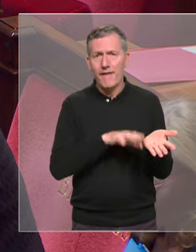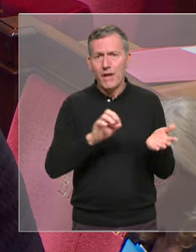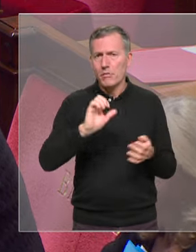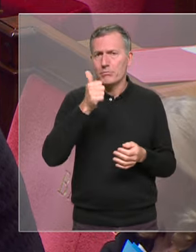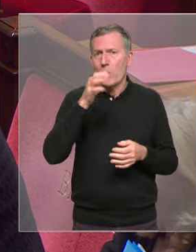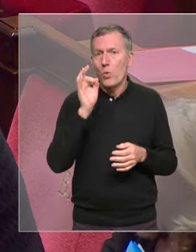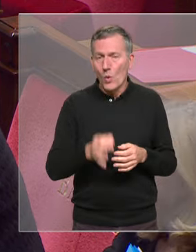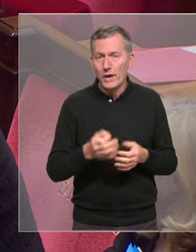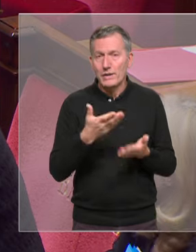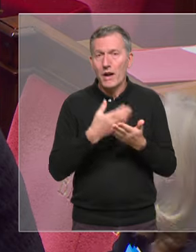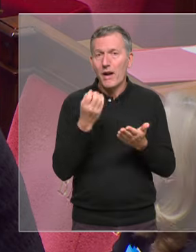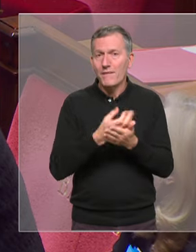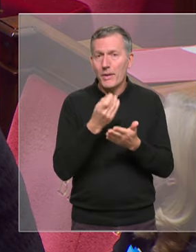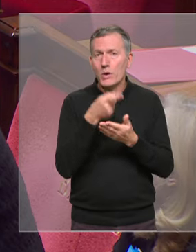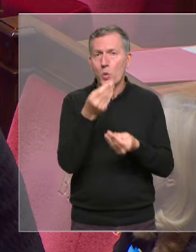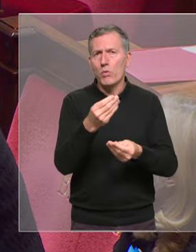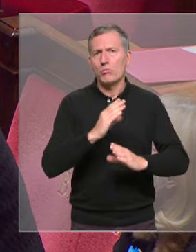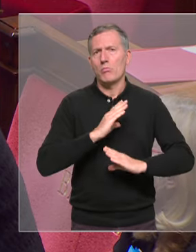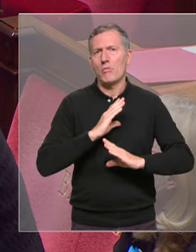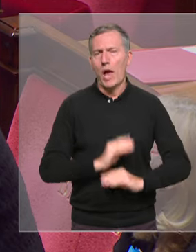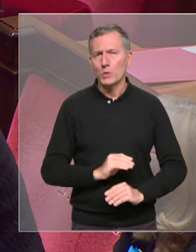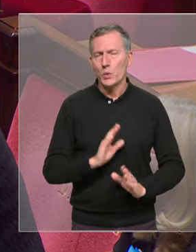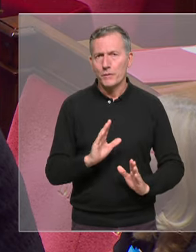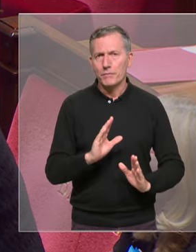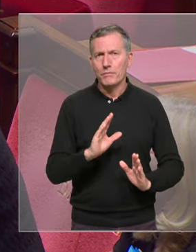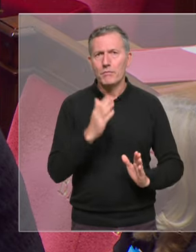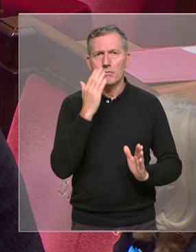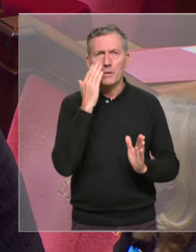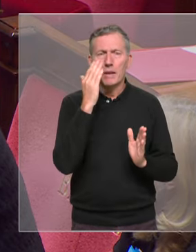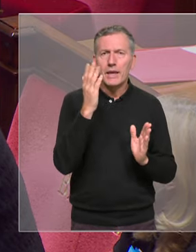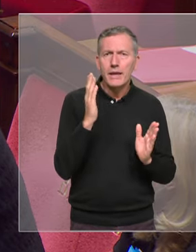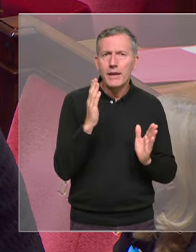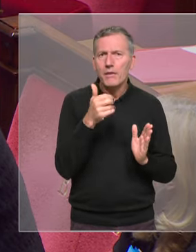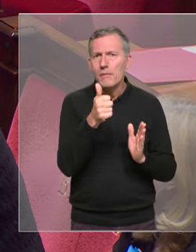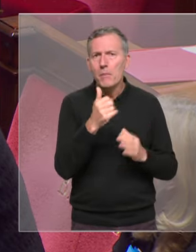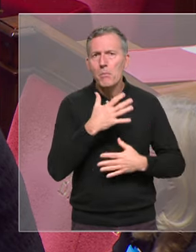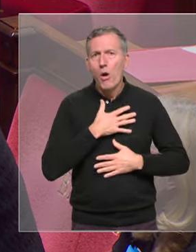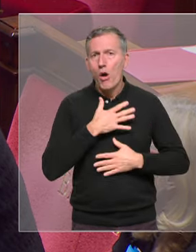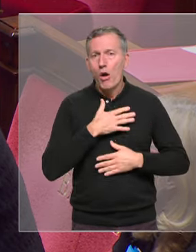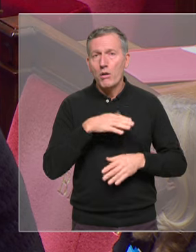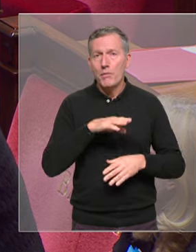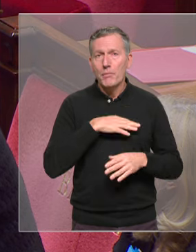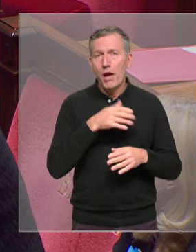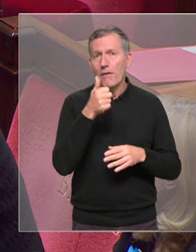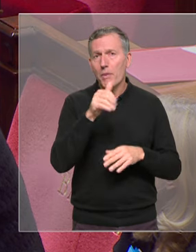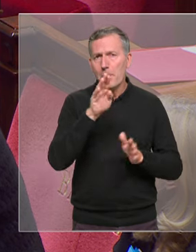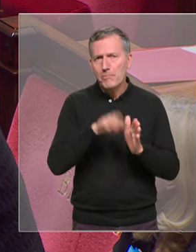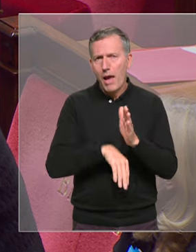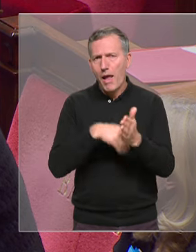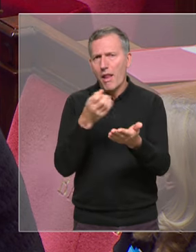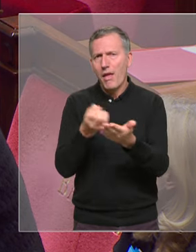souveraines sur ces données. Donc soyez rassurés, si vous avez eu cette crainte, c'est que vous avez sans doute été mal